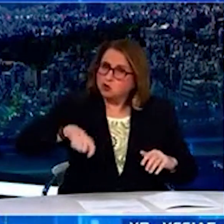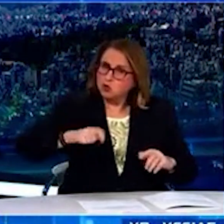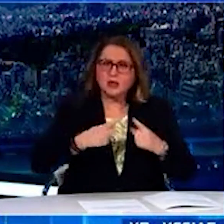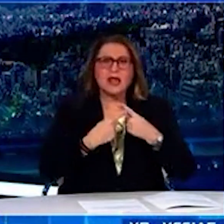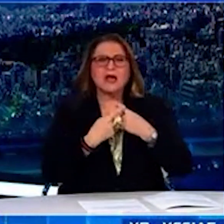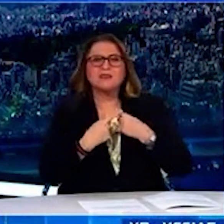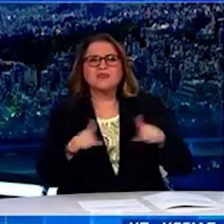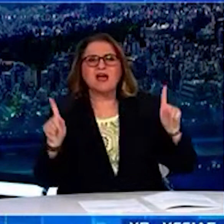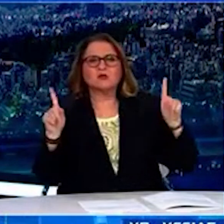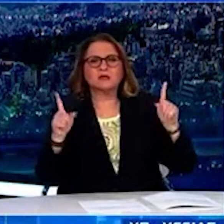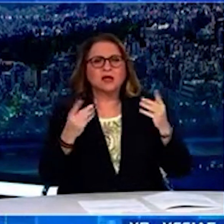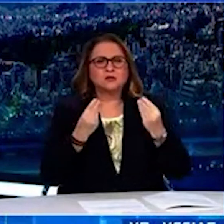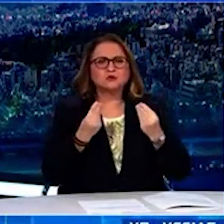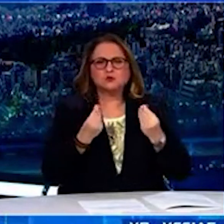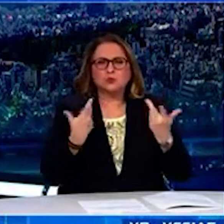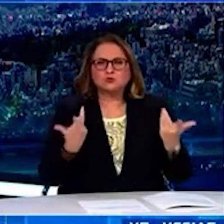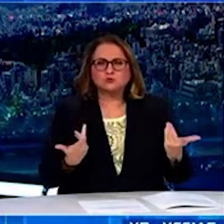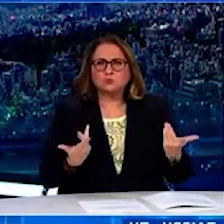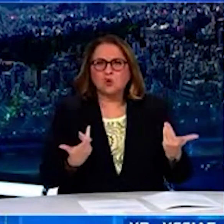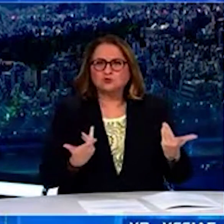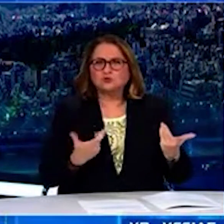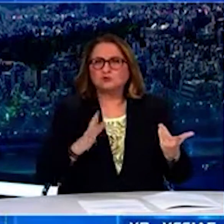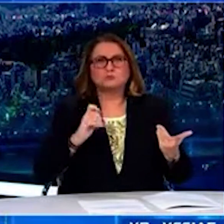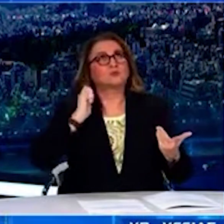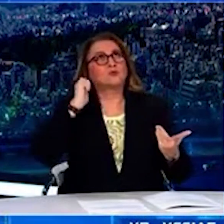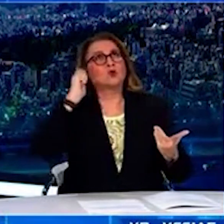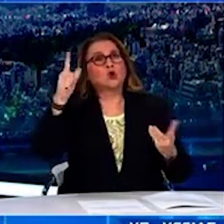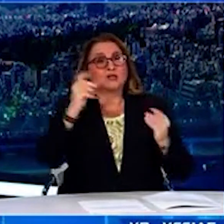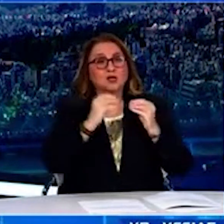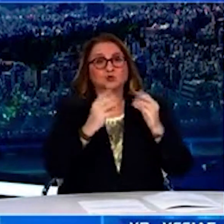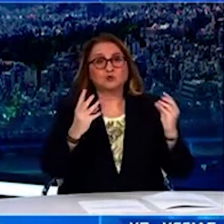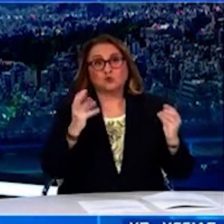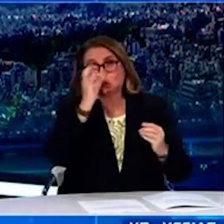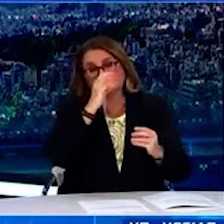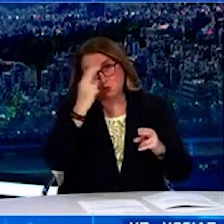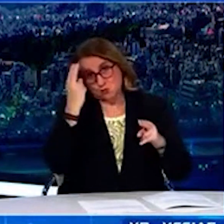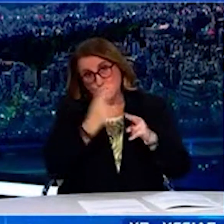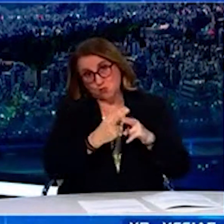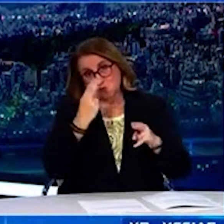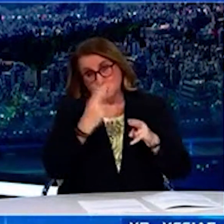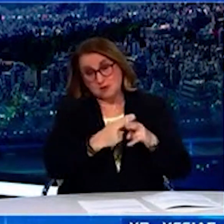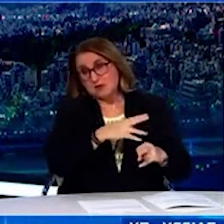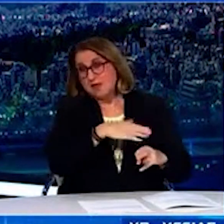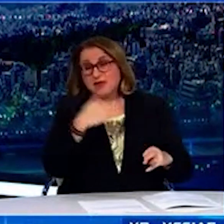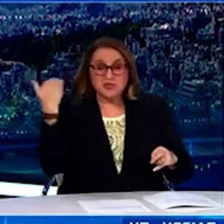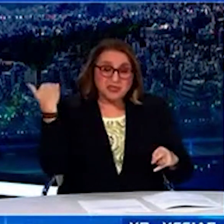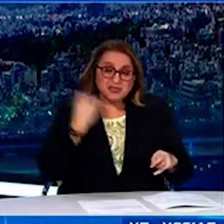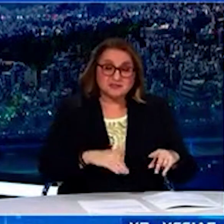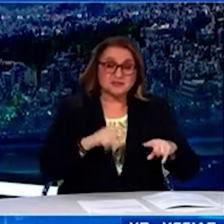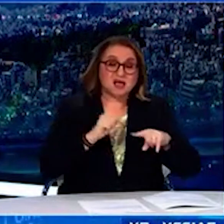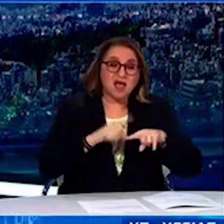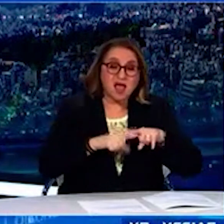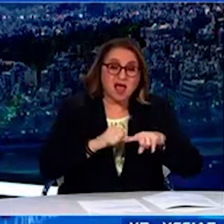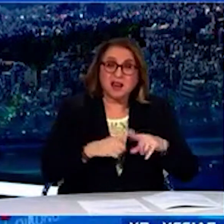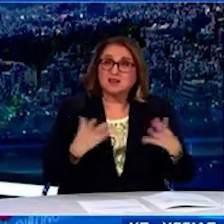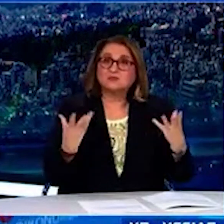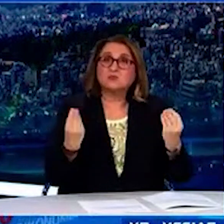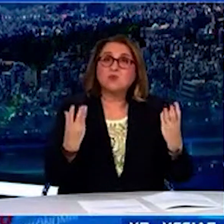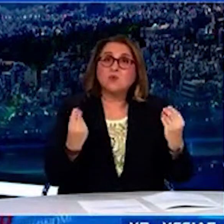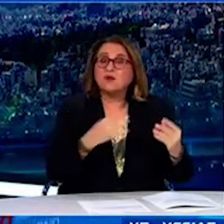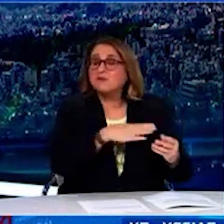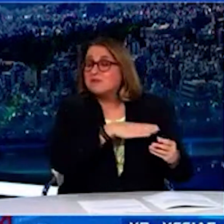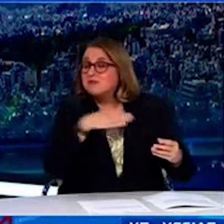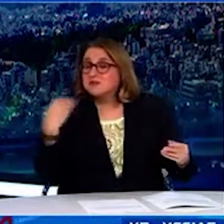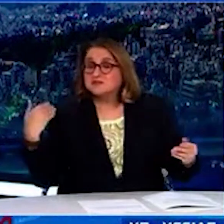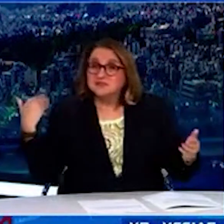διαφορετικό τρόπο, να τιμήσουμε τις ηρωικές θυσίες των προγόνων μας, των Ελλήνων και των Ελληνίδων που έδωσαν τη ζωή τους για τον τόπο μας, χωρίς να λάβουμε μέρος